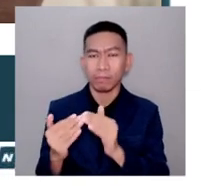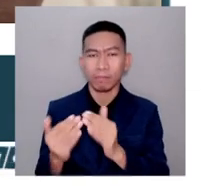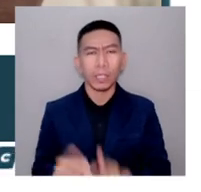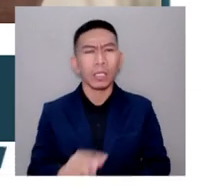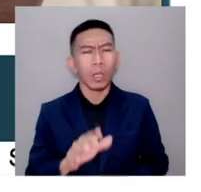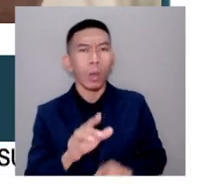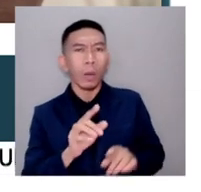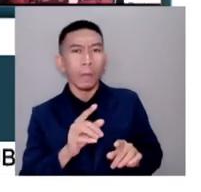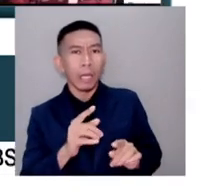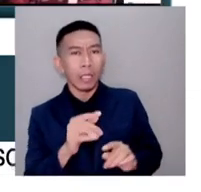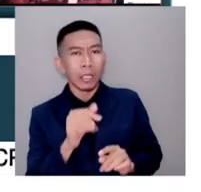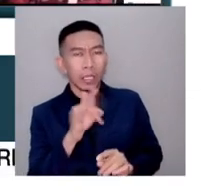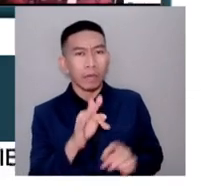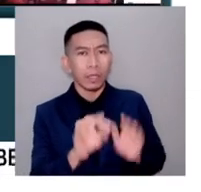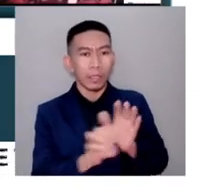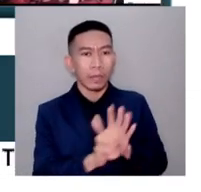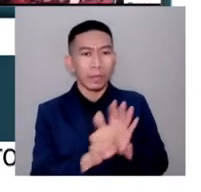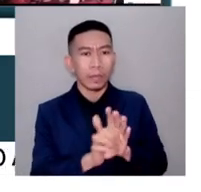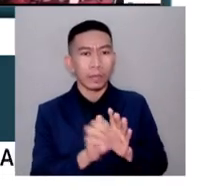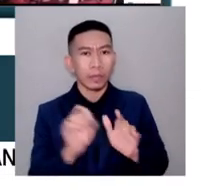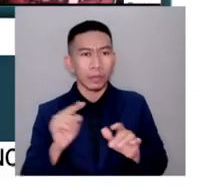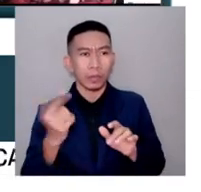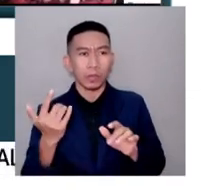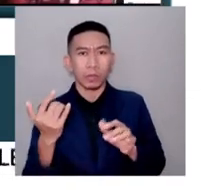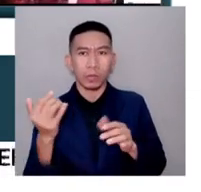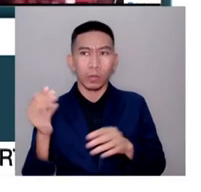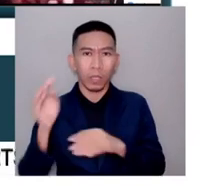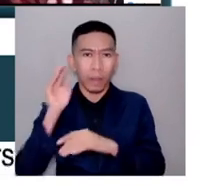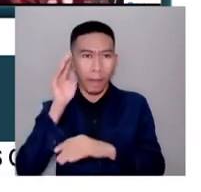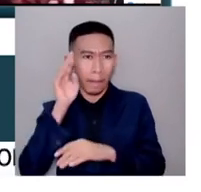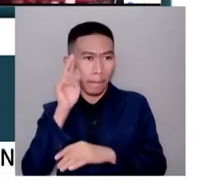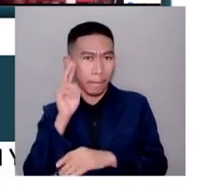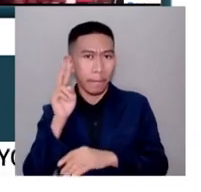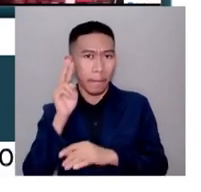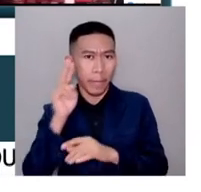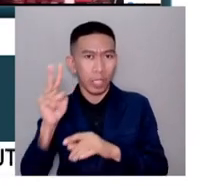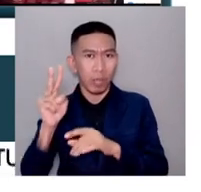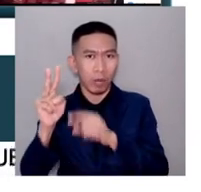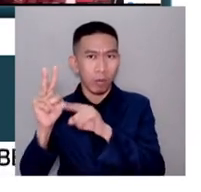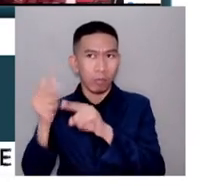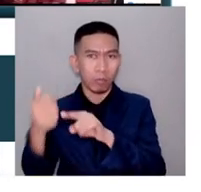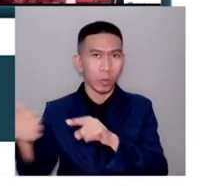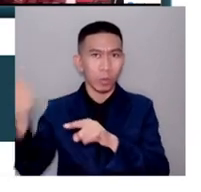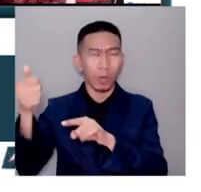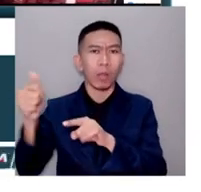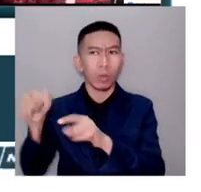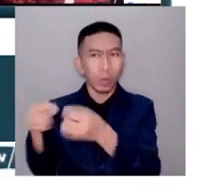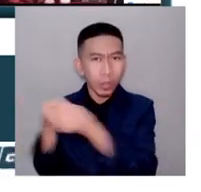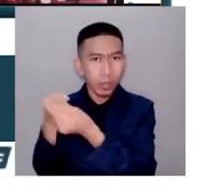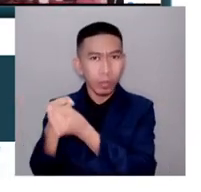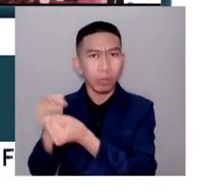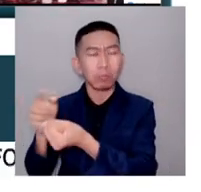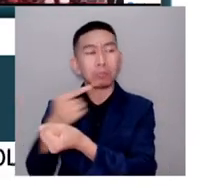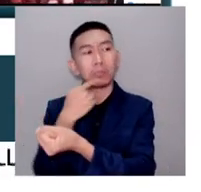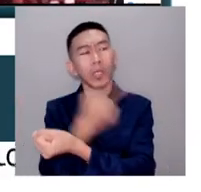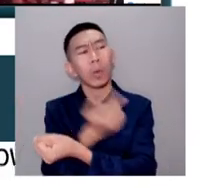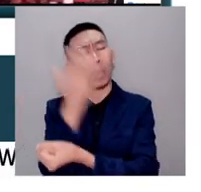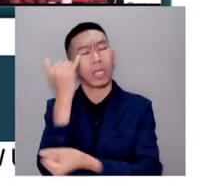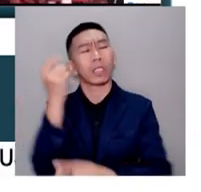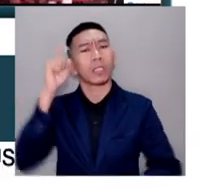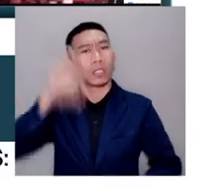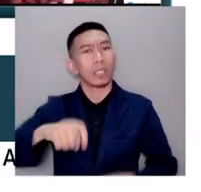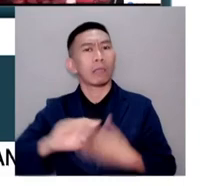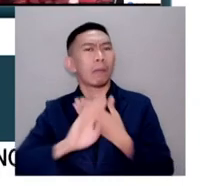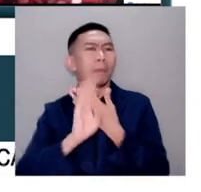when allies of the incoming administration say that, bakit kailangan nyo pa ibalik yan? Bakit kailangan pa pag-usapan